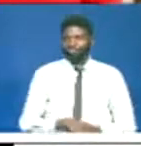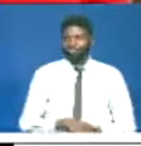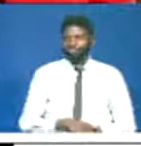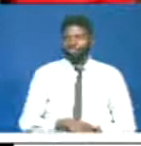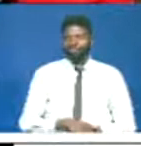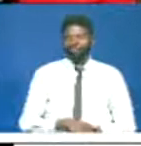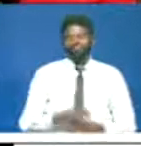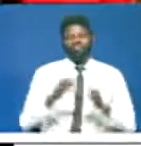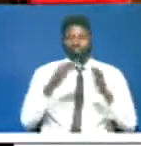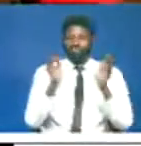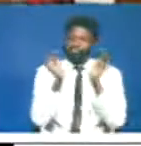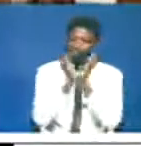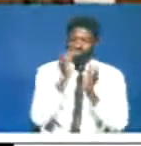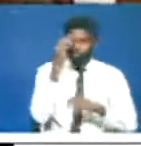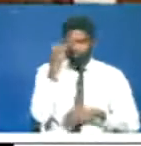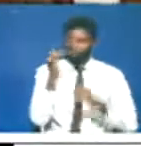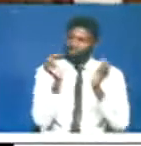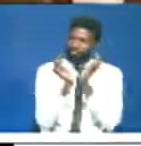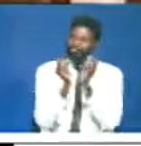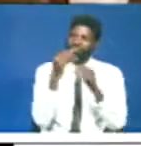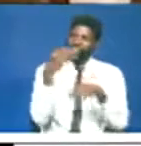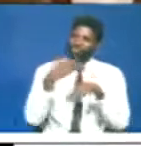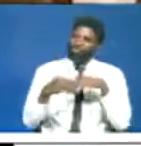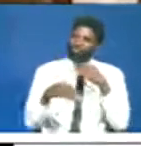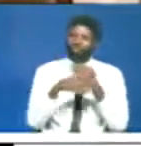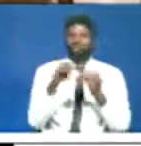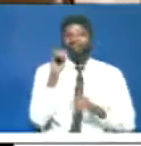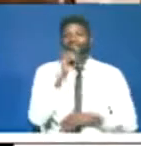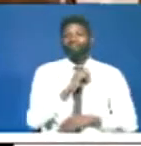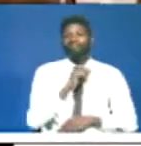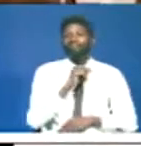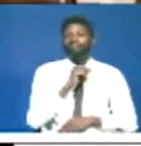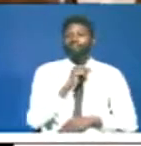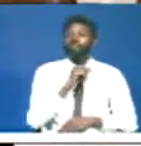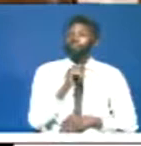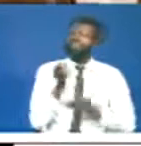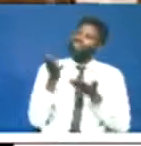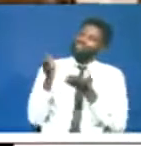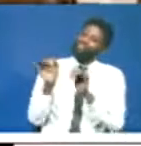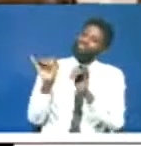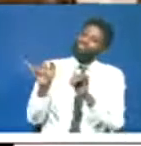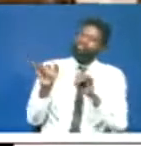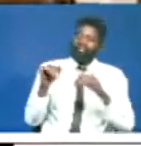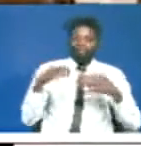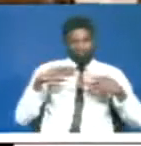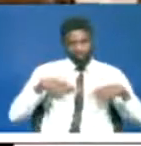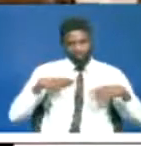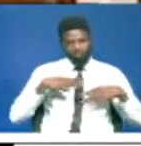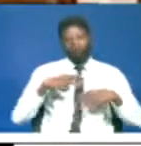Tufungue stadium, kwa sababu stadium ilijengwa, sio stadium ni sanamu, stadium ni ya kutumika na wananchi. Sina mna